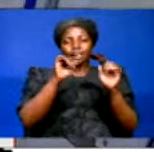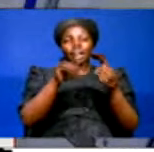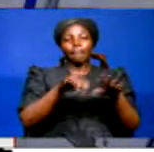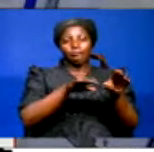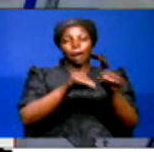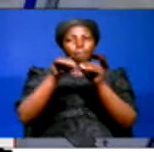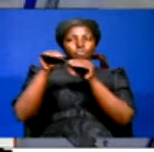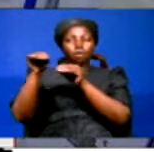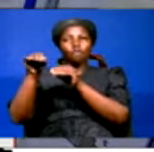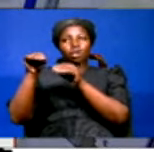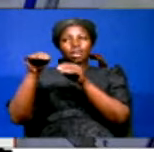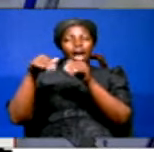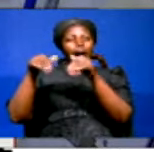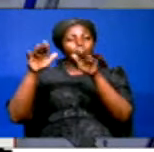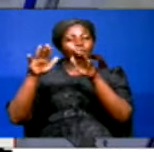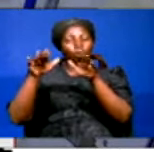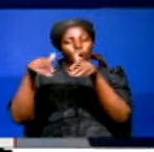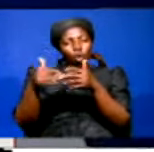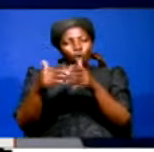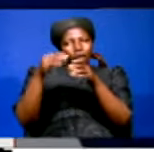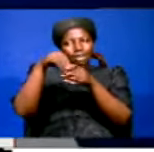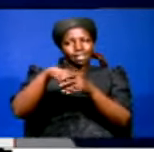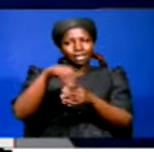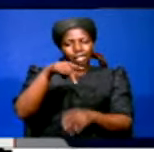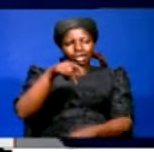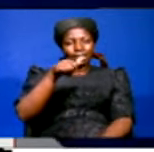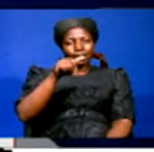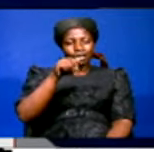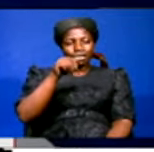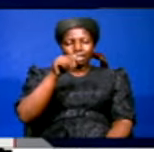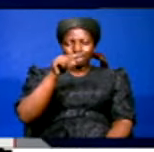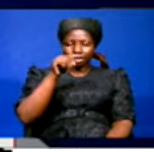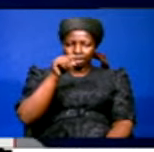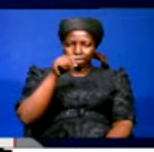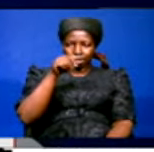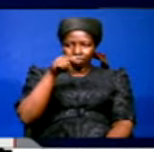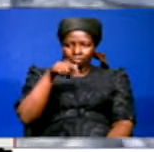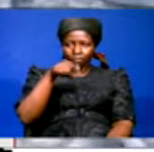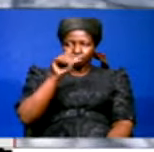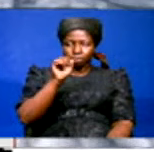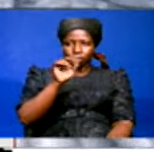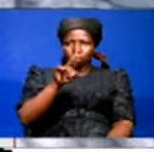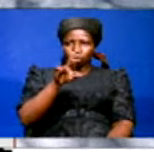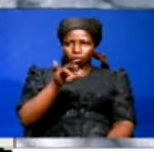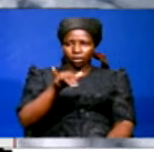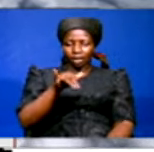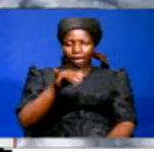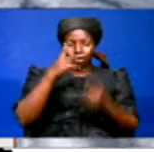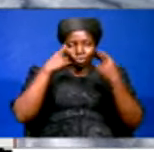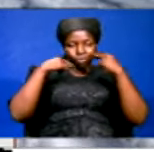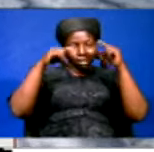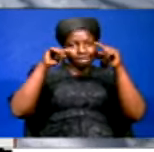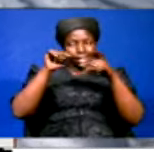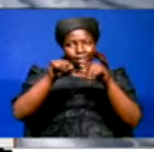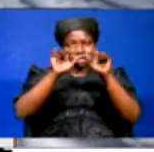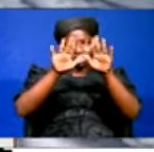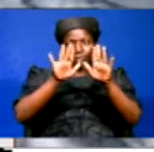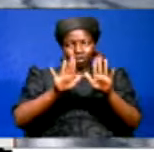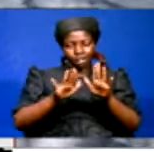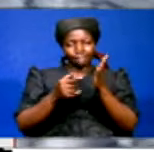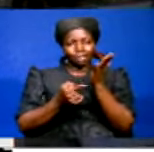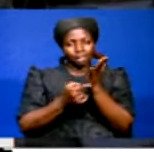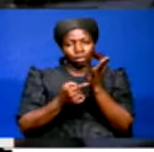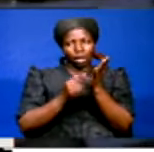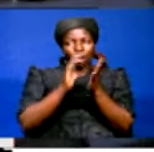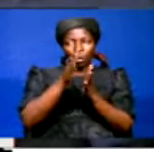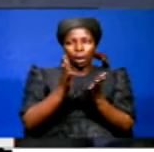nje au ndani ya kapsuli kulingana na mahitaji. Kufaulu katika teknolojia hii muhimu kutaboresha